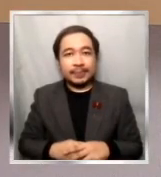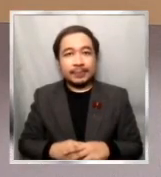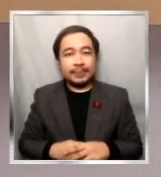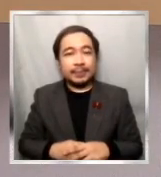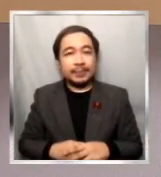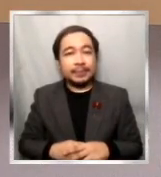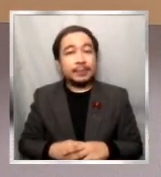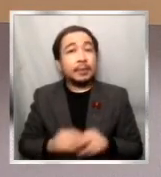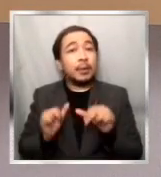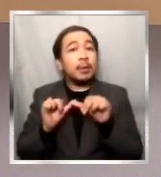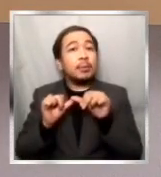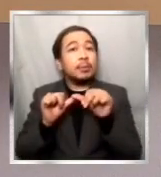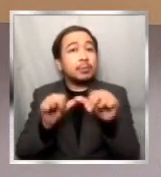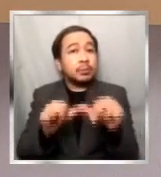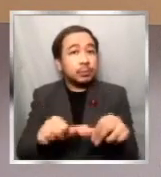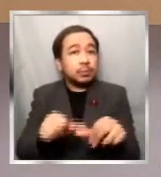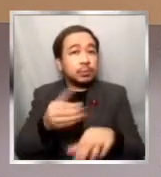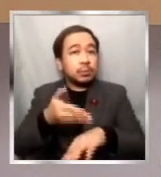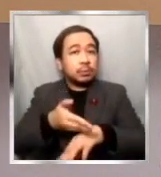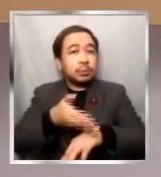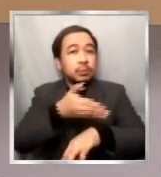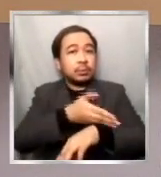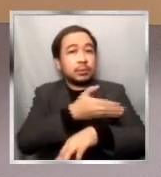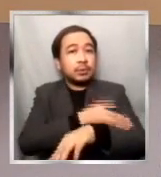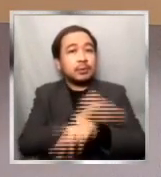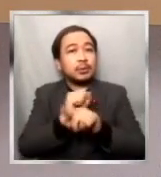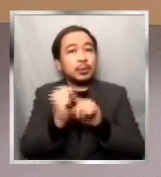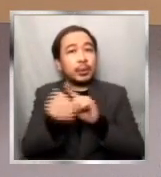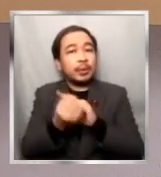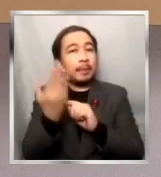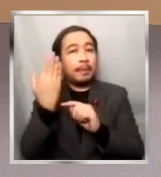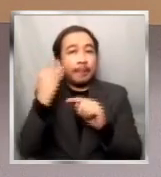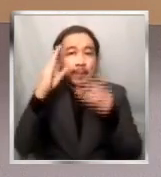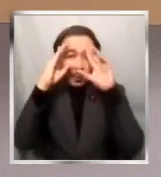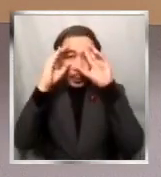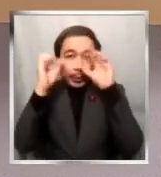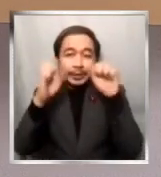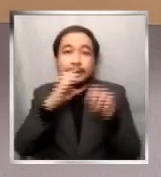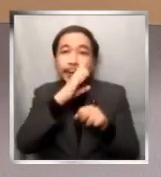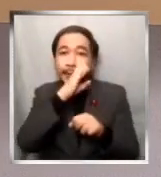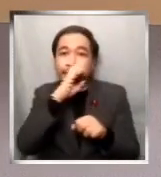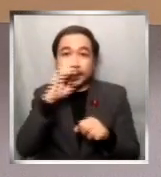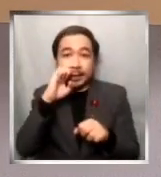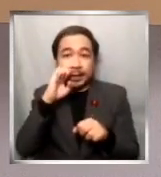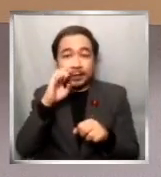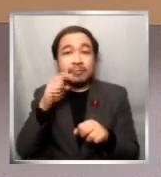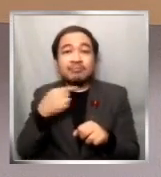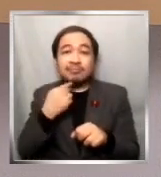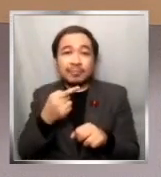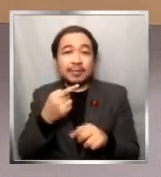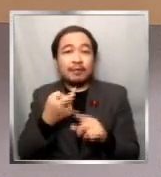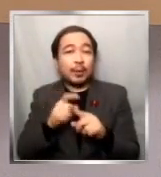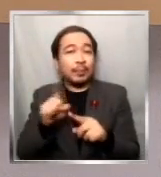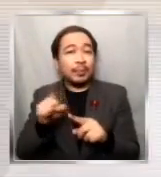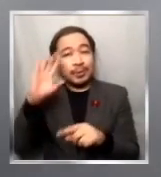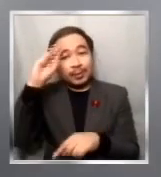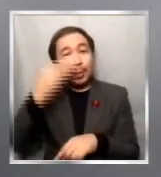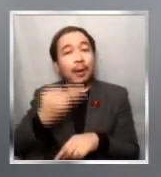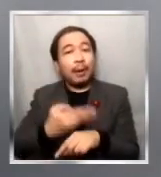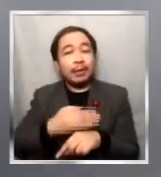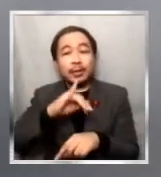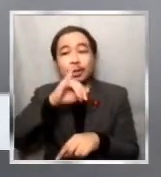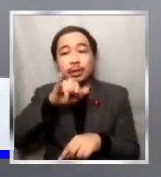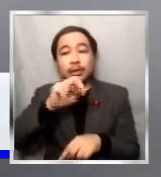Patuloy na bumubuti ang kondisyon ni dating Pangulong Joseph Estrada ayon sa anak niyang si dating Senador Jinggoy Estrada. Tinanggal na raw